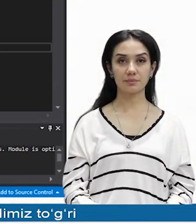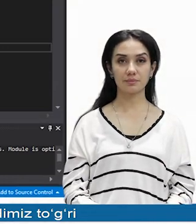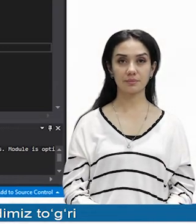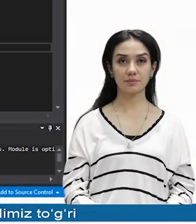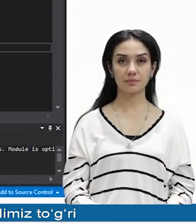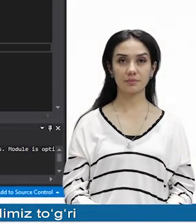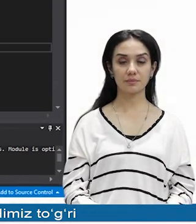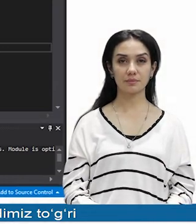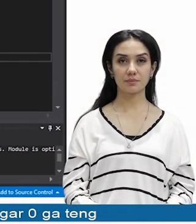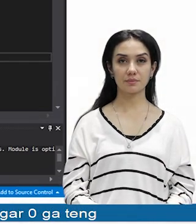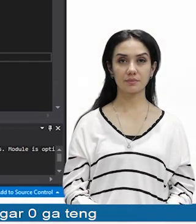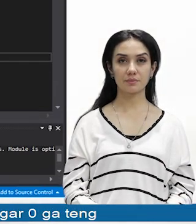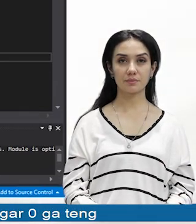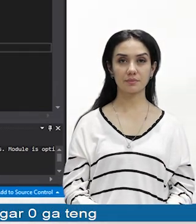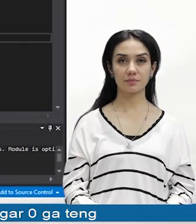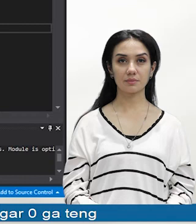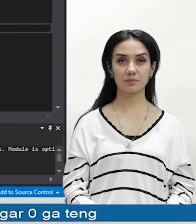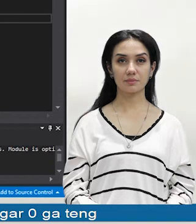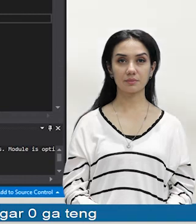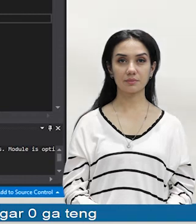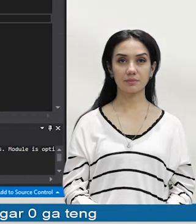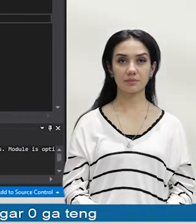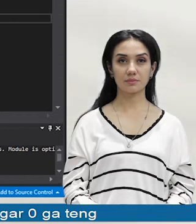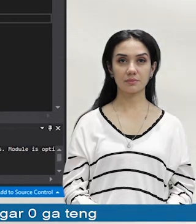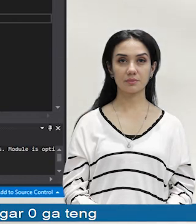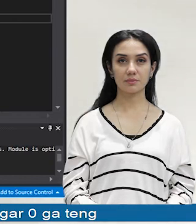misolimiz, shu yozgan kodimiz to'g'ri bo'ladi. Mana